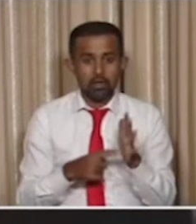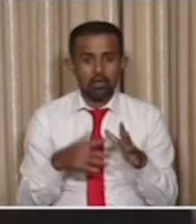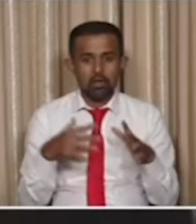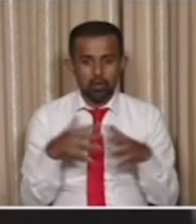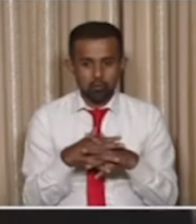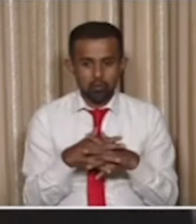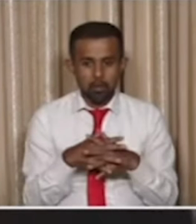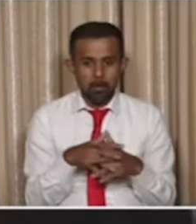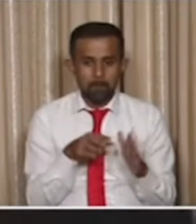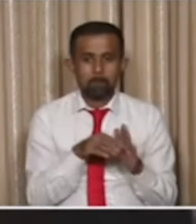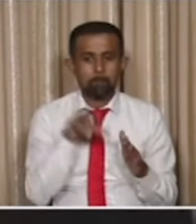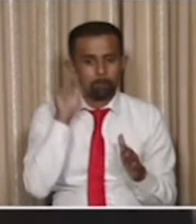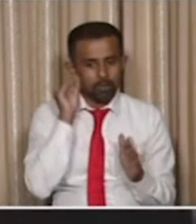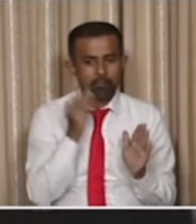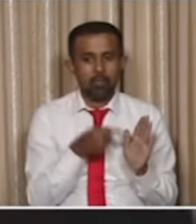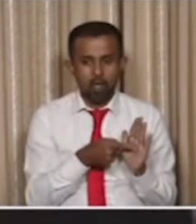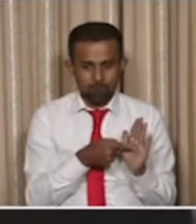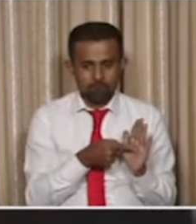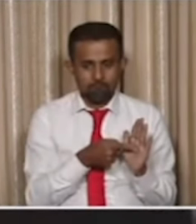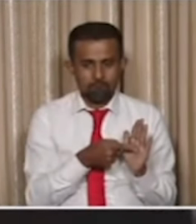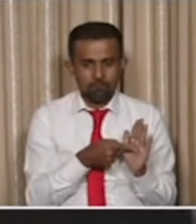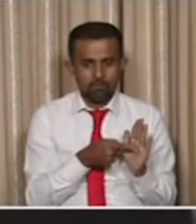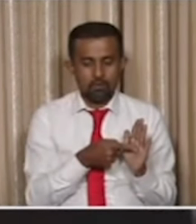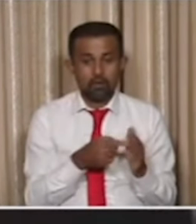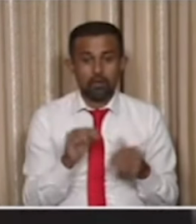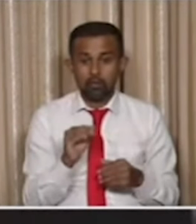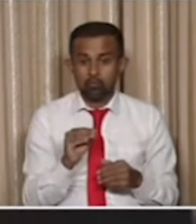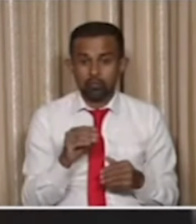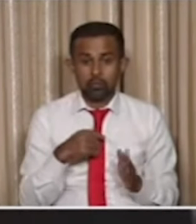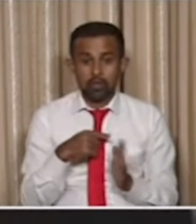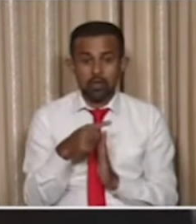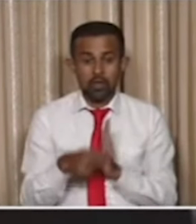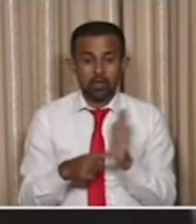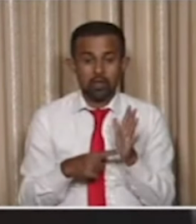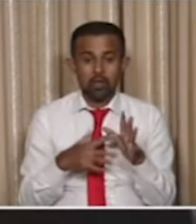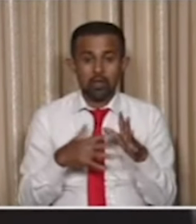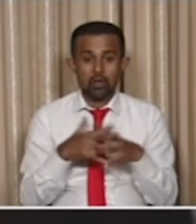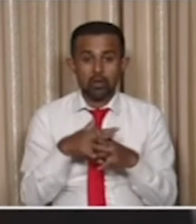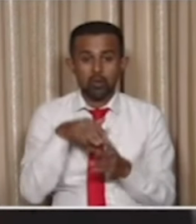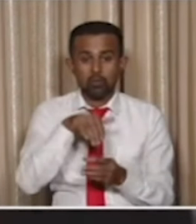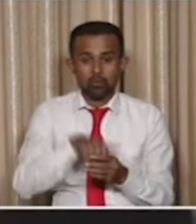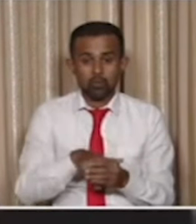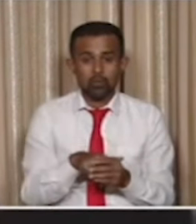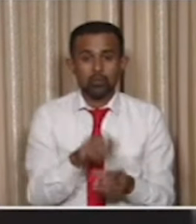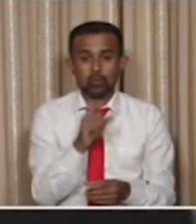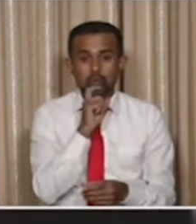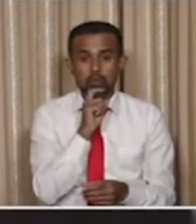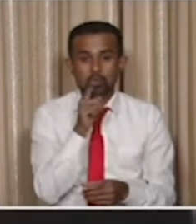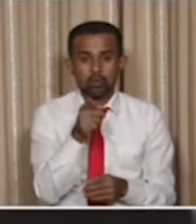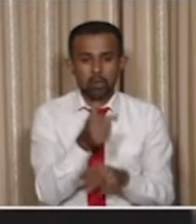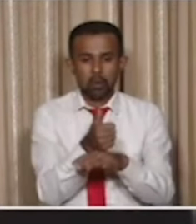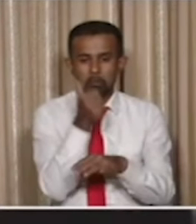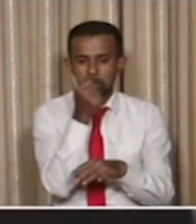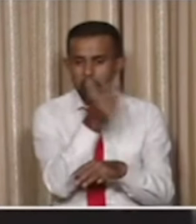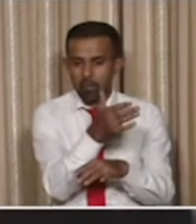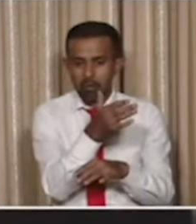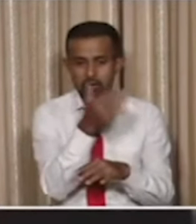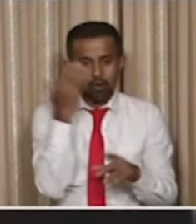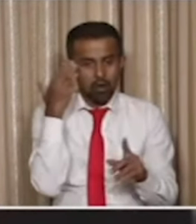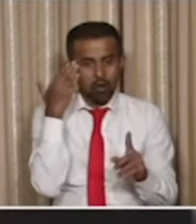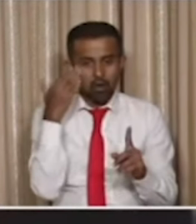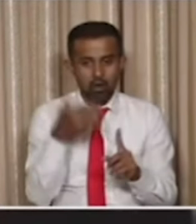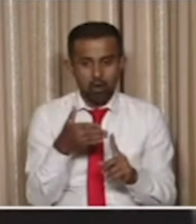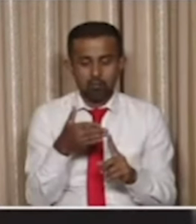පිළිගැනීමක් තිබෙනවා. නමුත් අපේ රටේ නීතිය තුළ අධිකරණයට අපහාස කිරීම